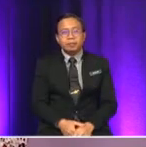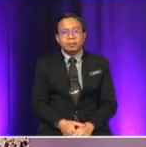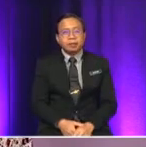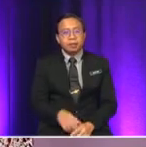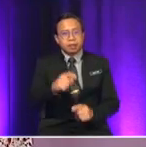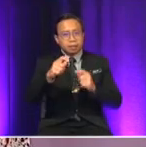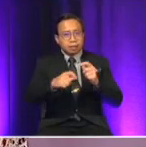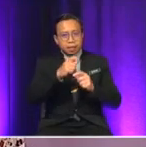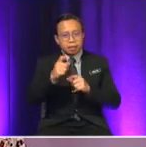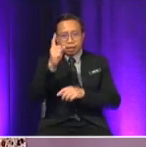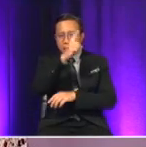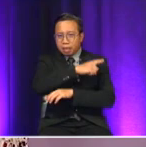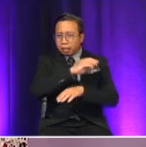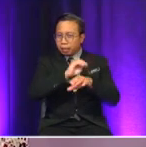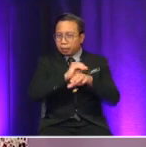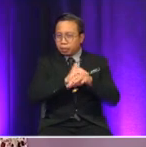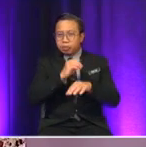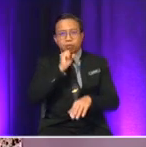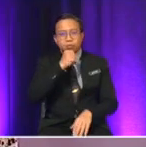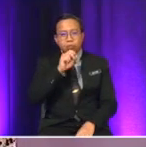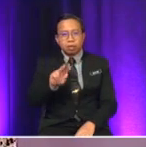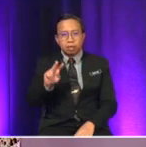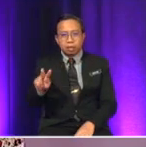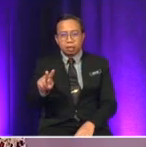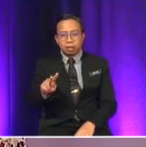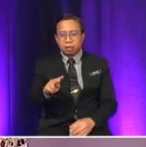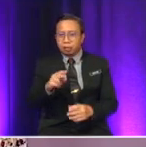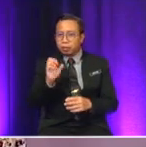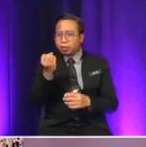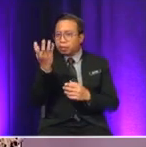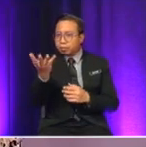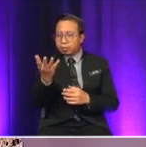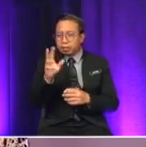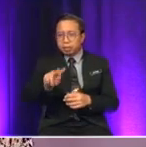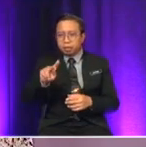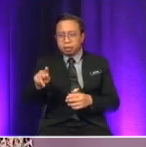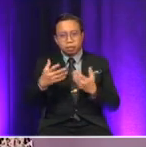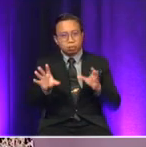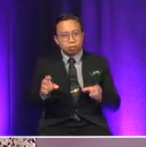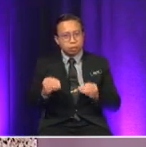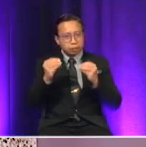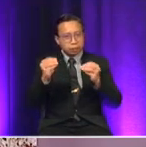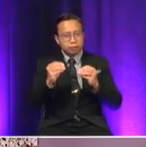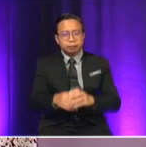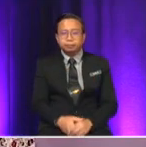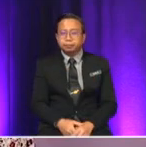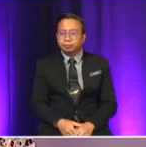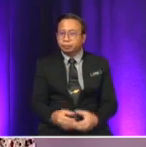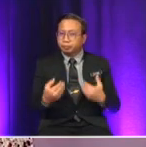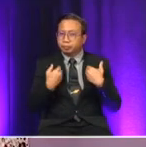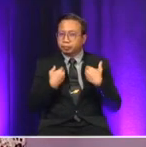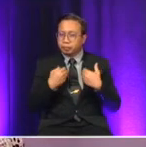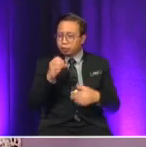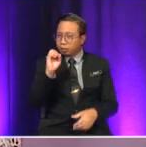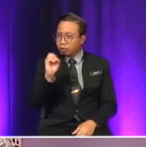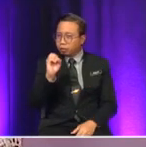tarikh, hari, masa, umur kanak-kanak, bilangan kanak-kanak telah pun siap-siap diberikan. Okey, ada yang bahagian telah pun dikosongkan